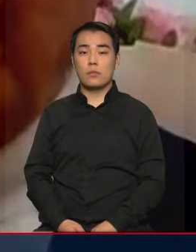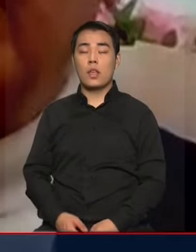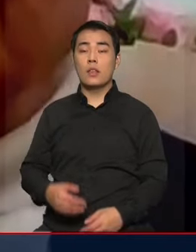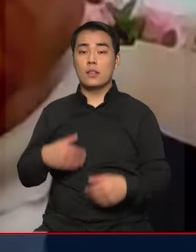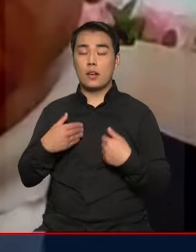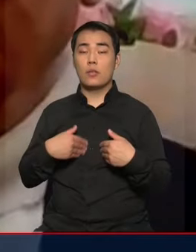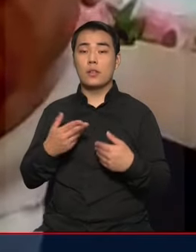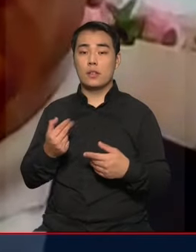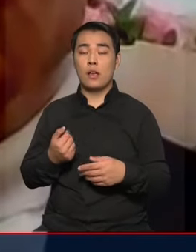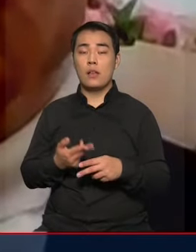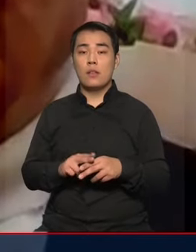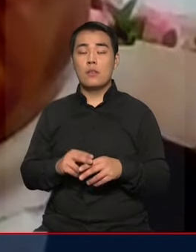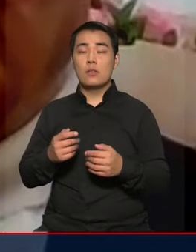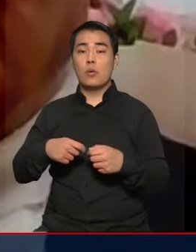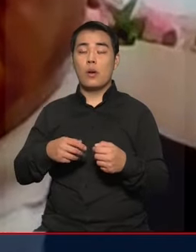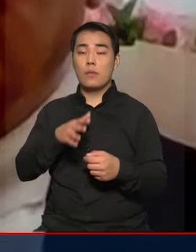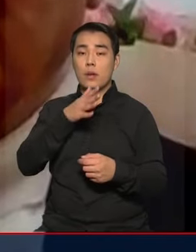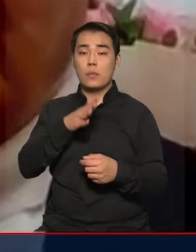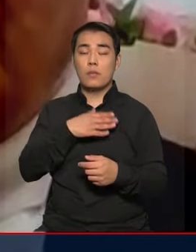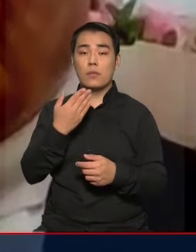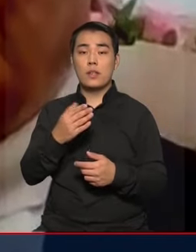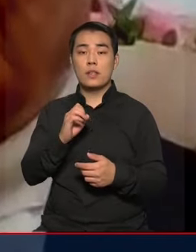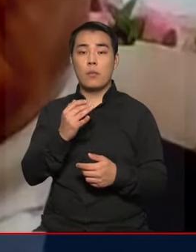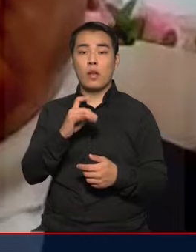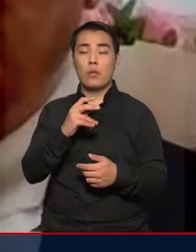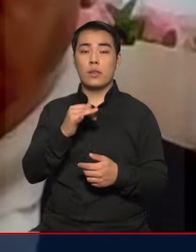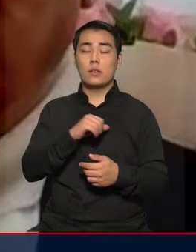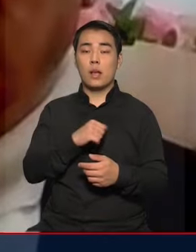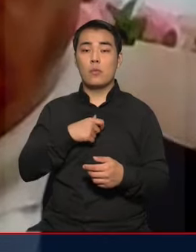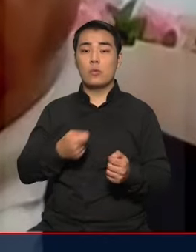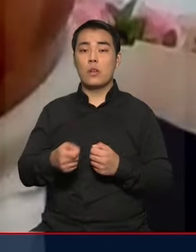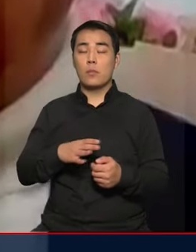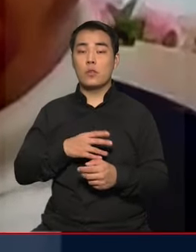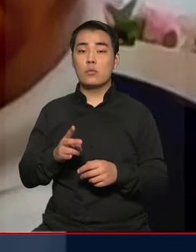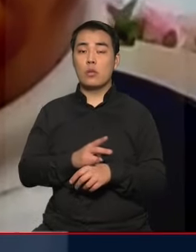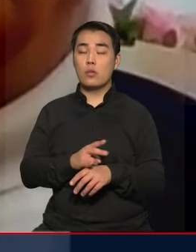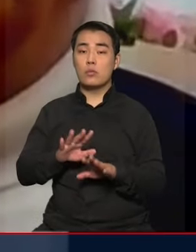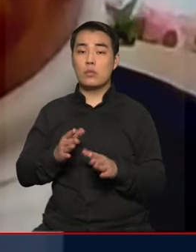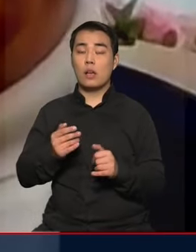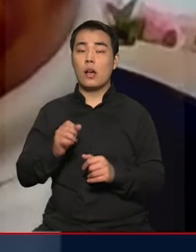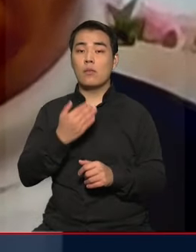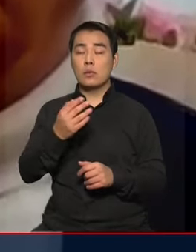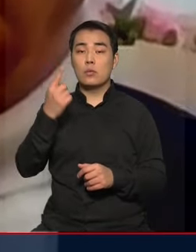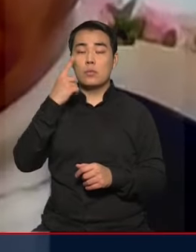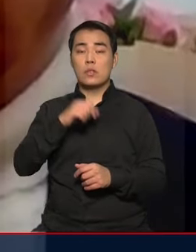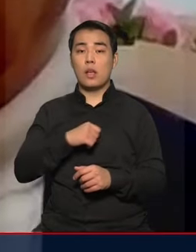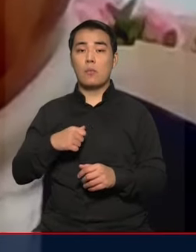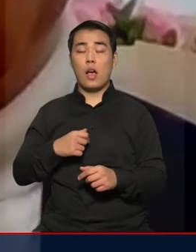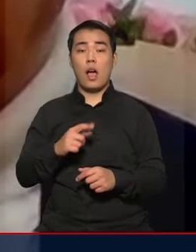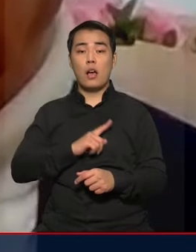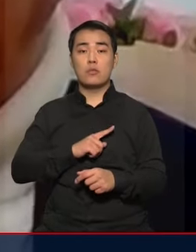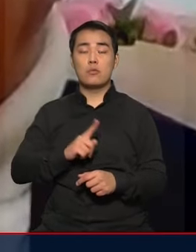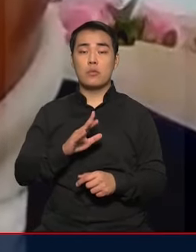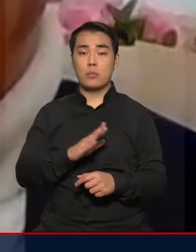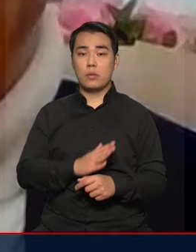Қайырлы кеш. Ұзақ жылдар бойы сіз сейсмология институтын басқардыңыз. Түндегі зілзаланы қалай ойлайсыз? Алдын ала болжау мүмкін болмады